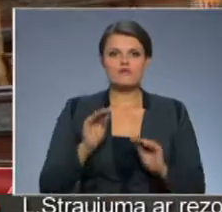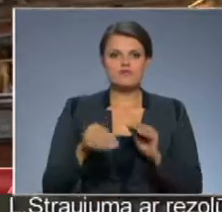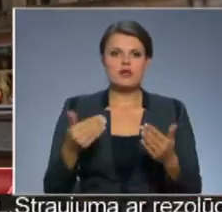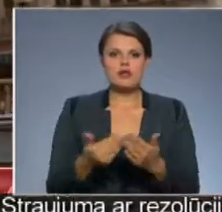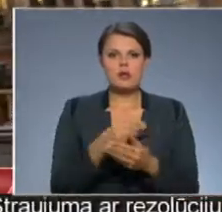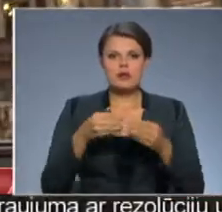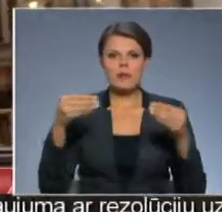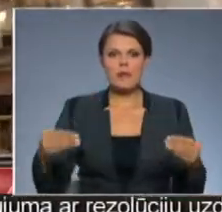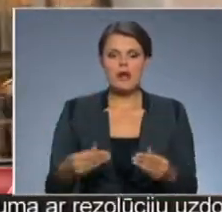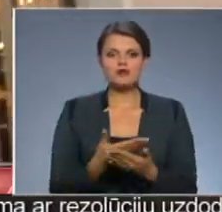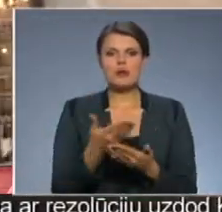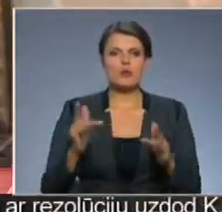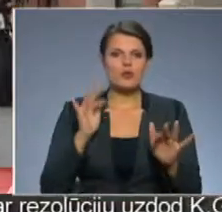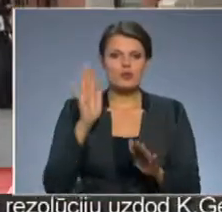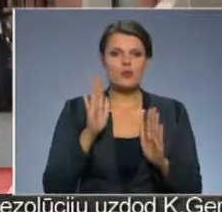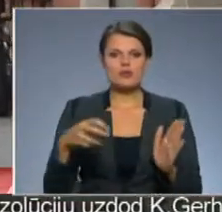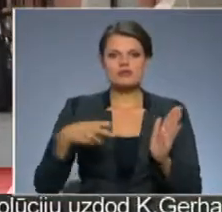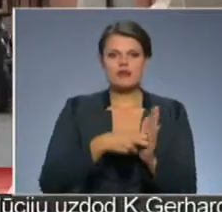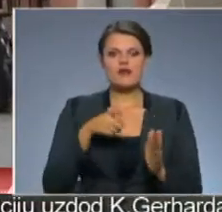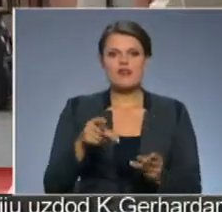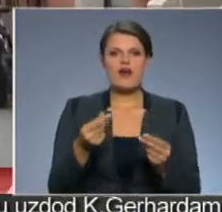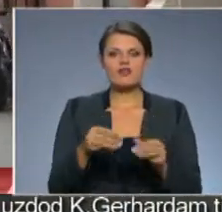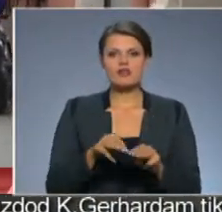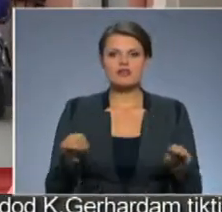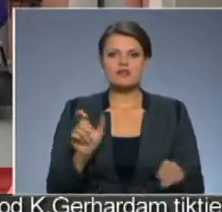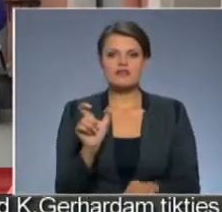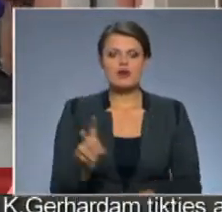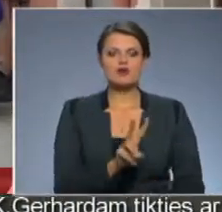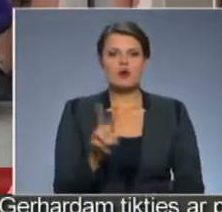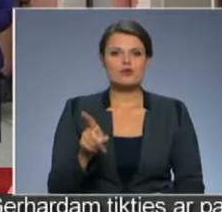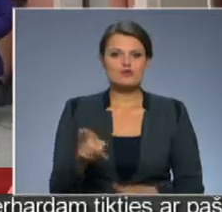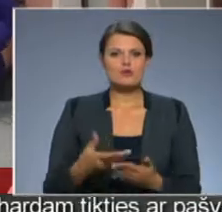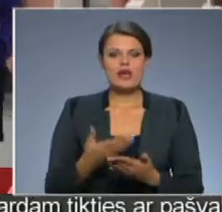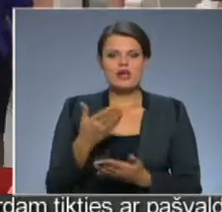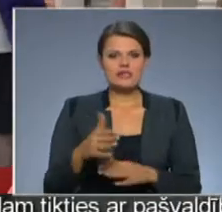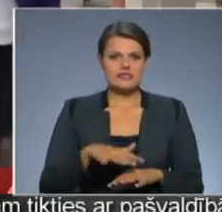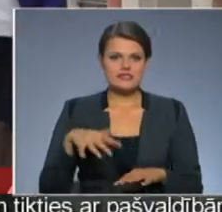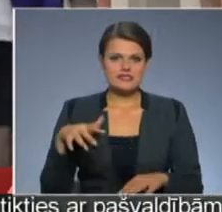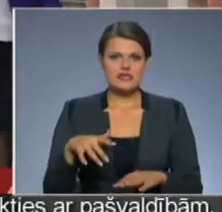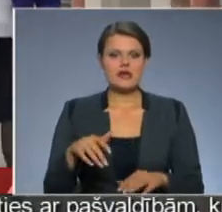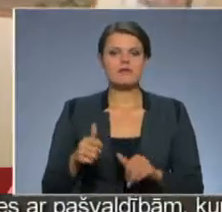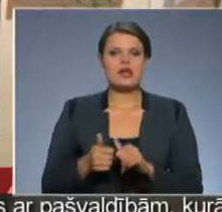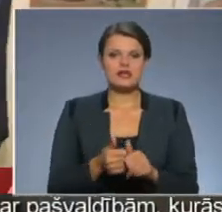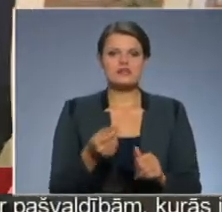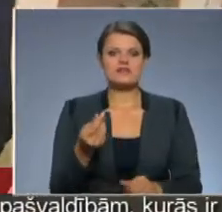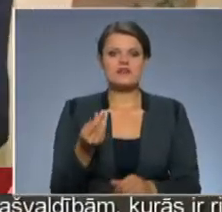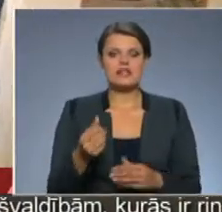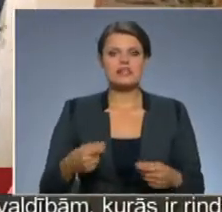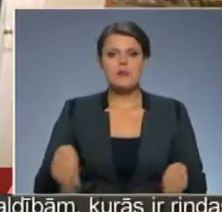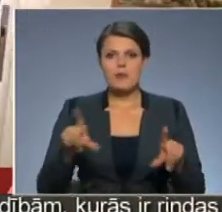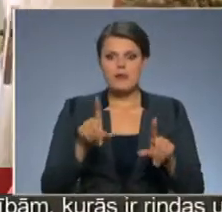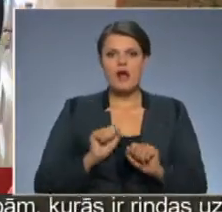jauna plāksnīte, kurā arī turpmāk būs iegravēts tā finanšu ministra vārds, kurš to iesniedz Saeimā. Līdzekļus finansējuma